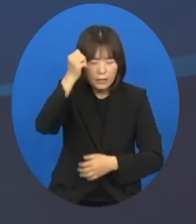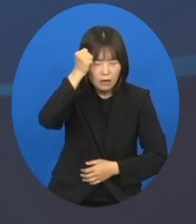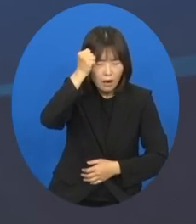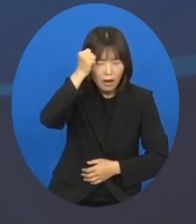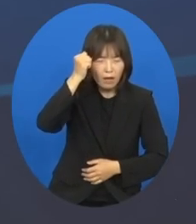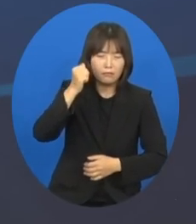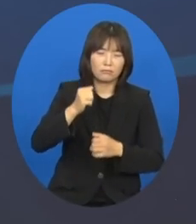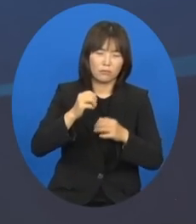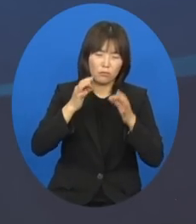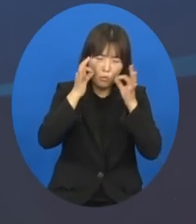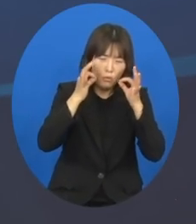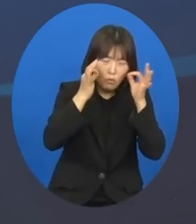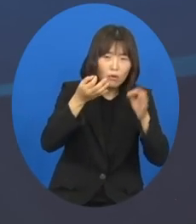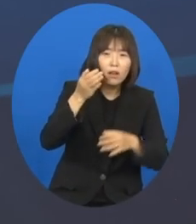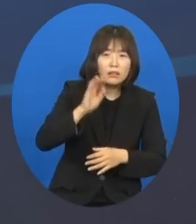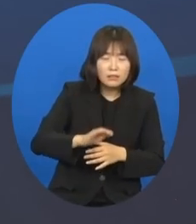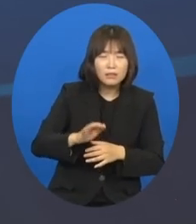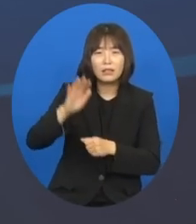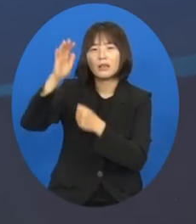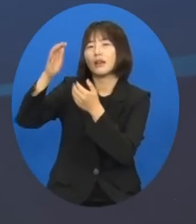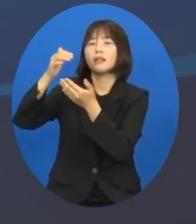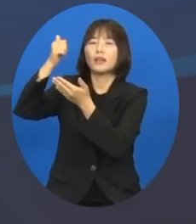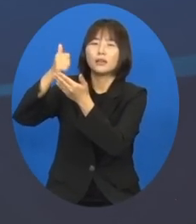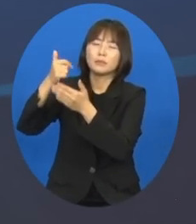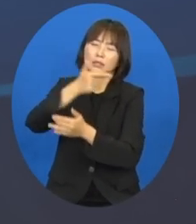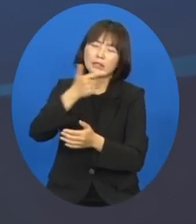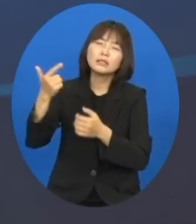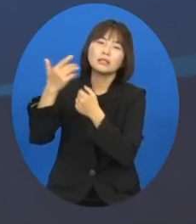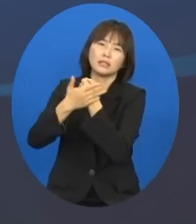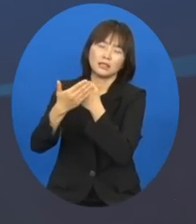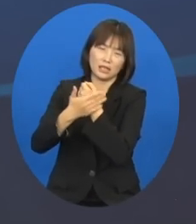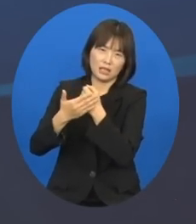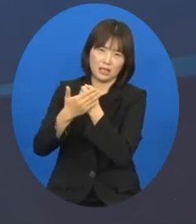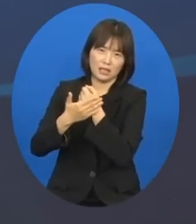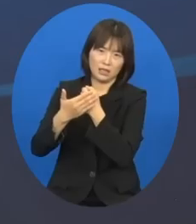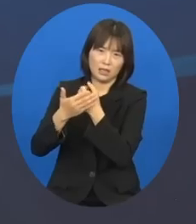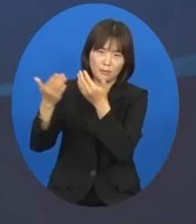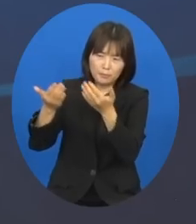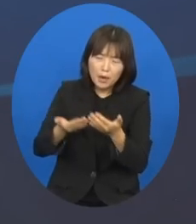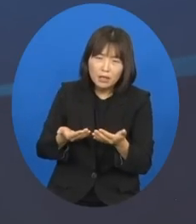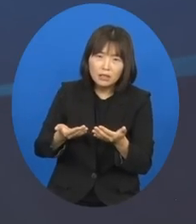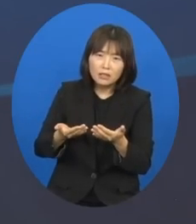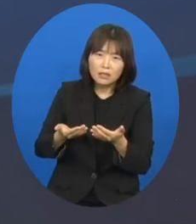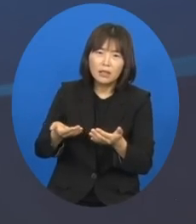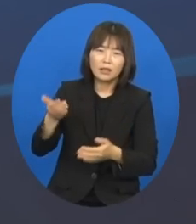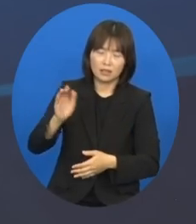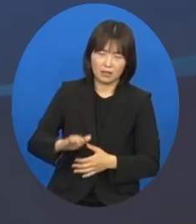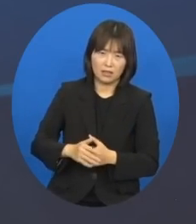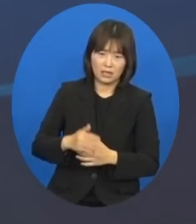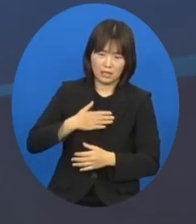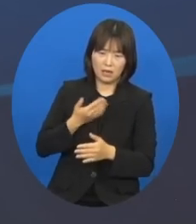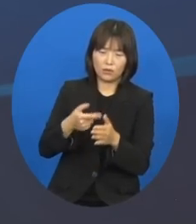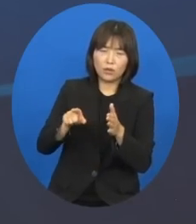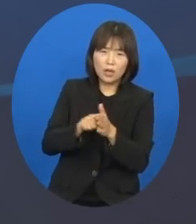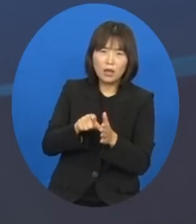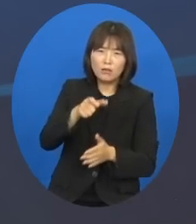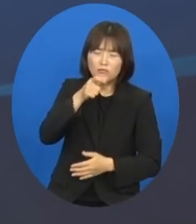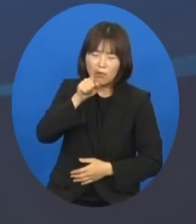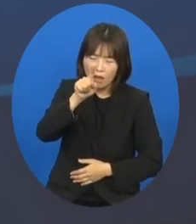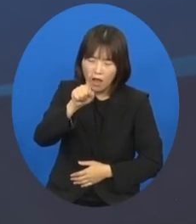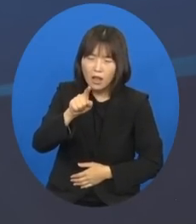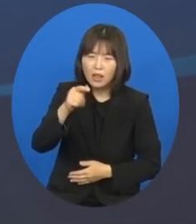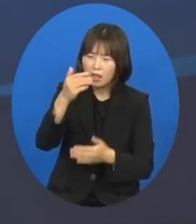큰 은혜를 받고 날 위해 물 한 방을 남기지 않고 피 한 방울 남기지 않고 내가